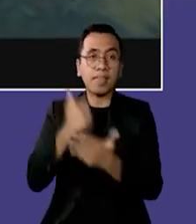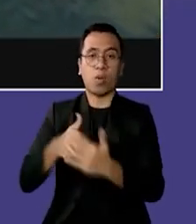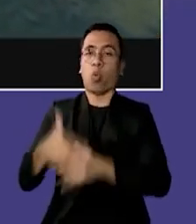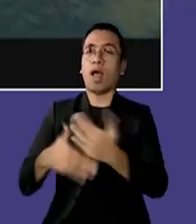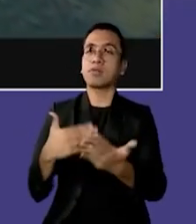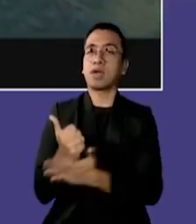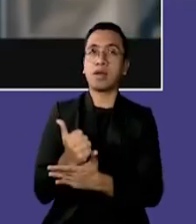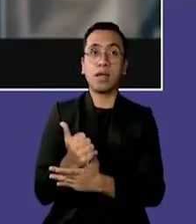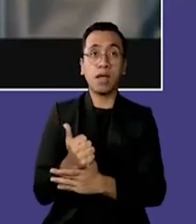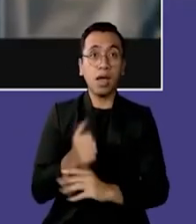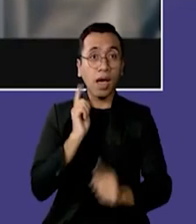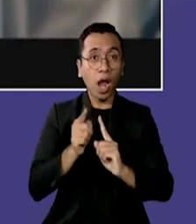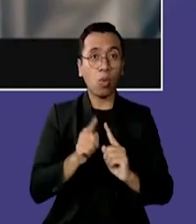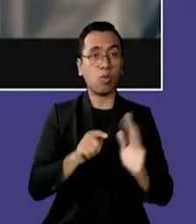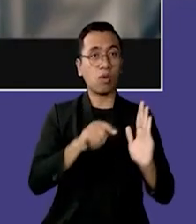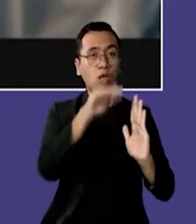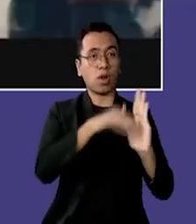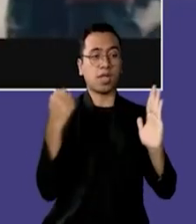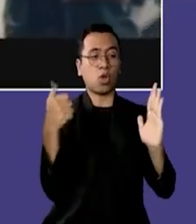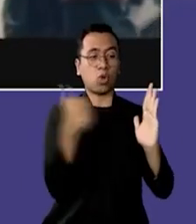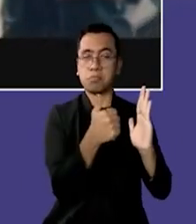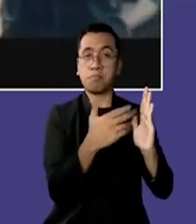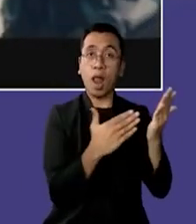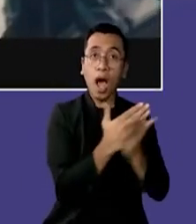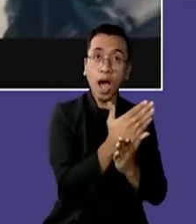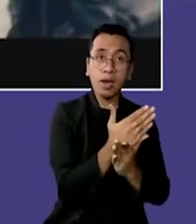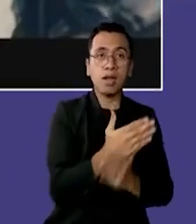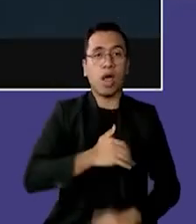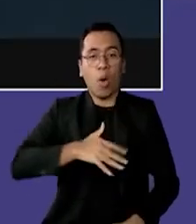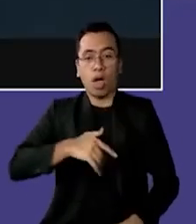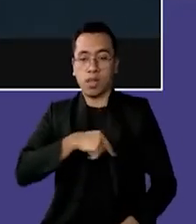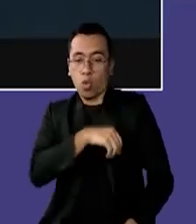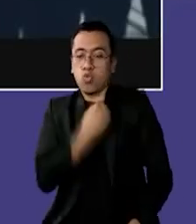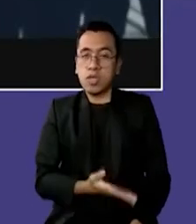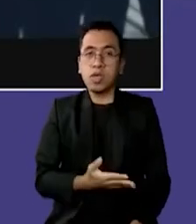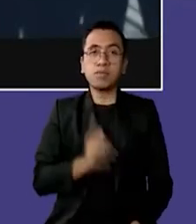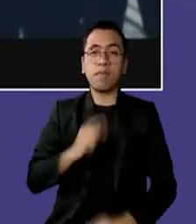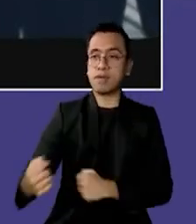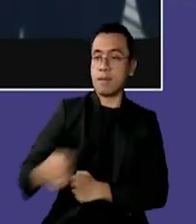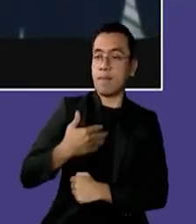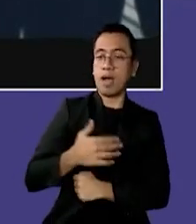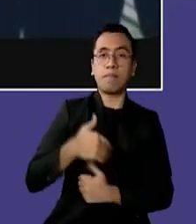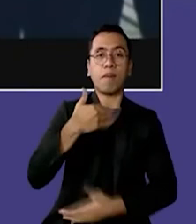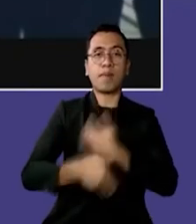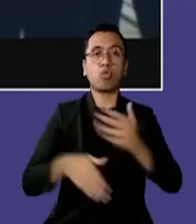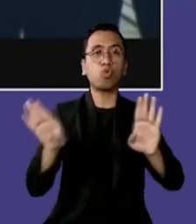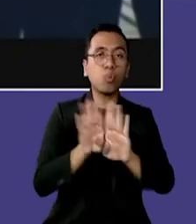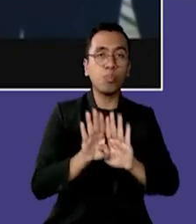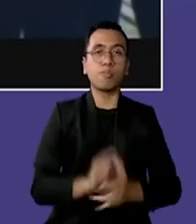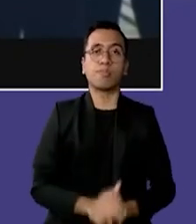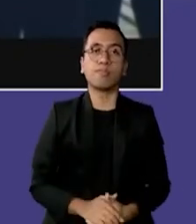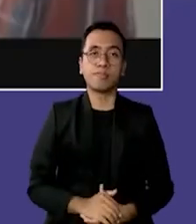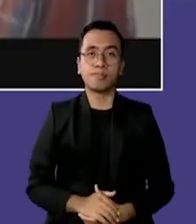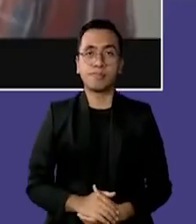melanggar protokol kesehatan ini akan menimbulkan kerugian yang jauh lebih besar lagi bagi para pelaku heboh usai konomi ada di Karawang Ini dia pentingnya kesadaran